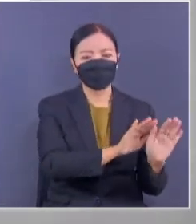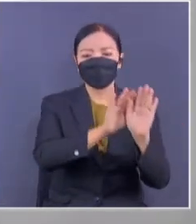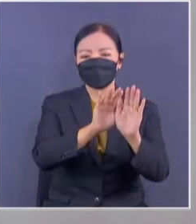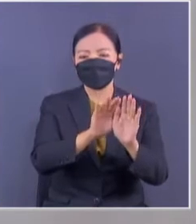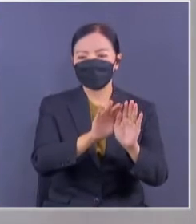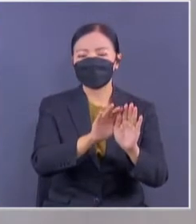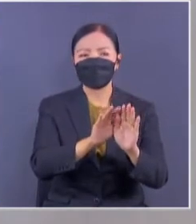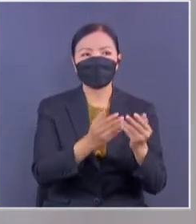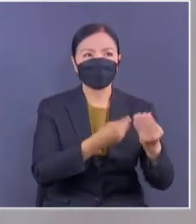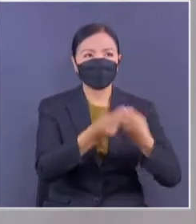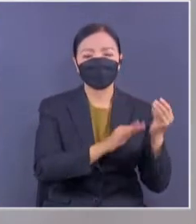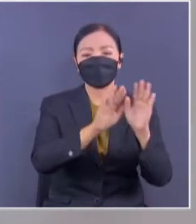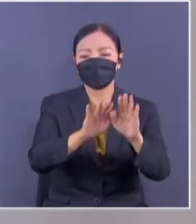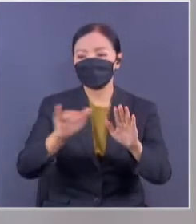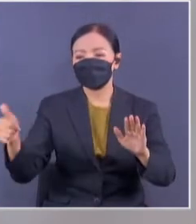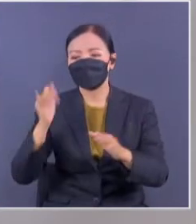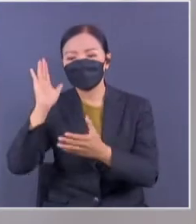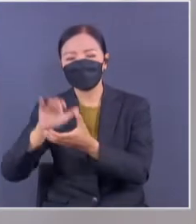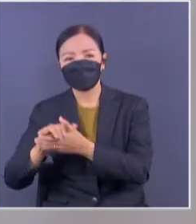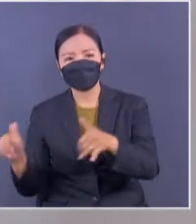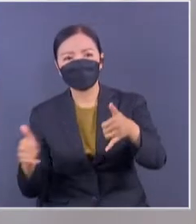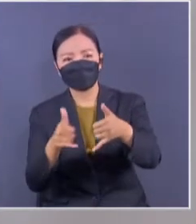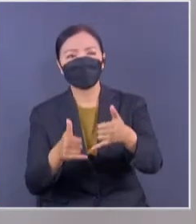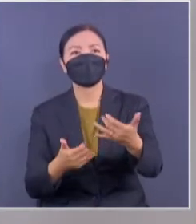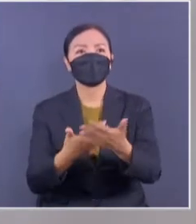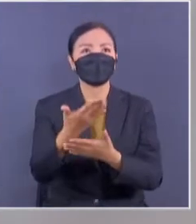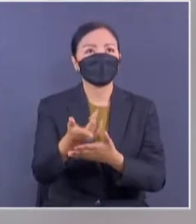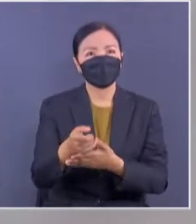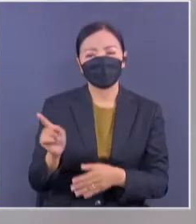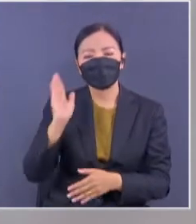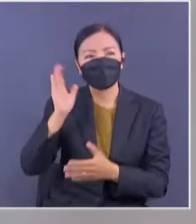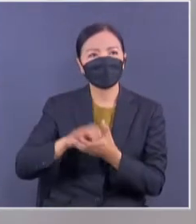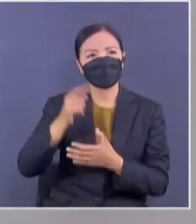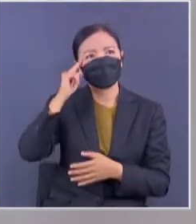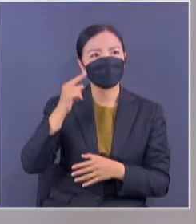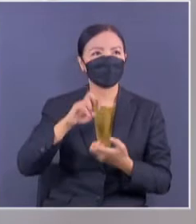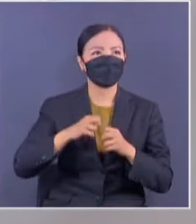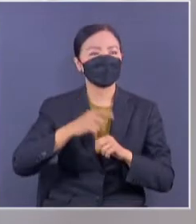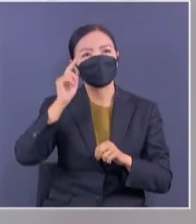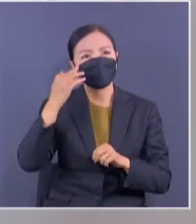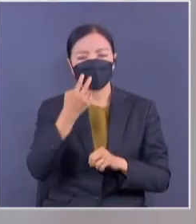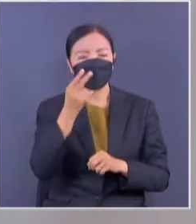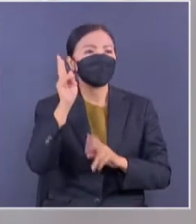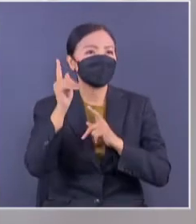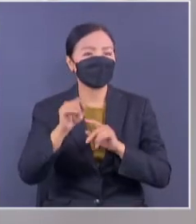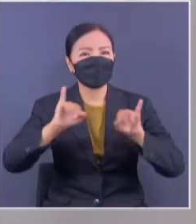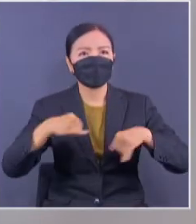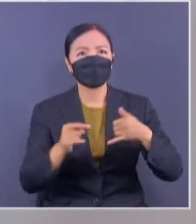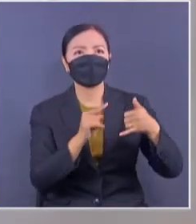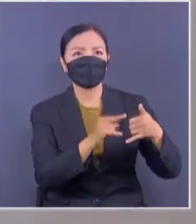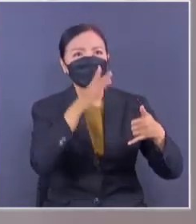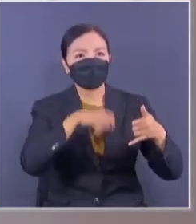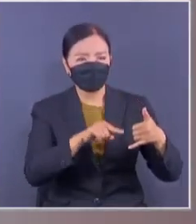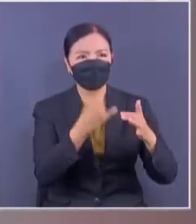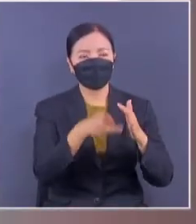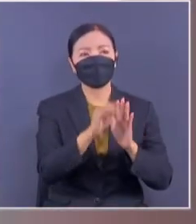ทำสัญญาขายฝากสามีของเธอก็ไม่รู้ค่ะว่าคอนโดที่ซื้อจะมีปัญหาพอเวลาผ่านไปก็เห็นจากข่าวว่าเจ้าของเก่าจะถูกดำเนิน